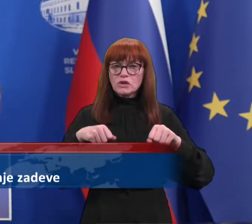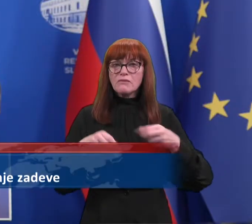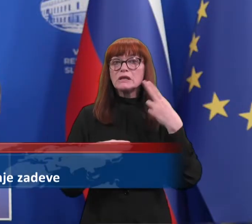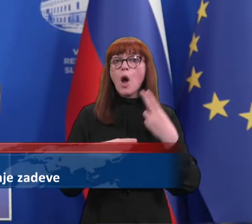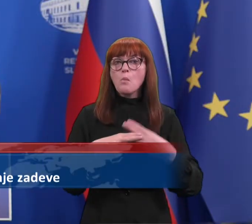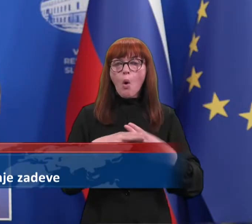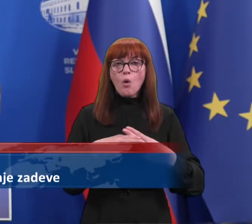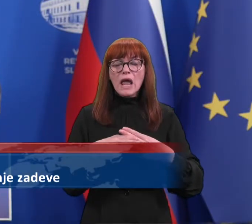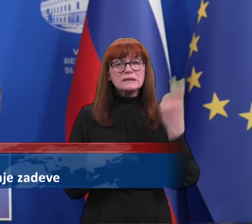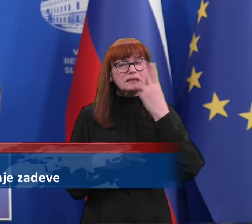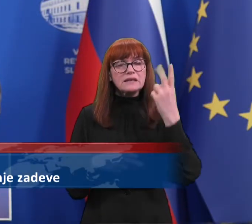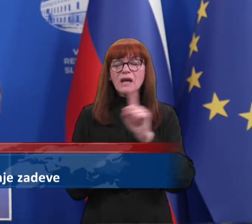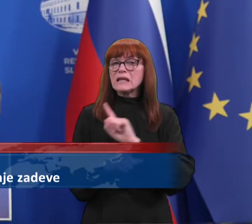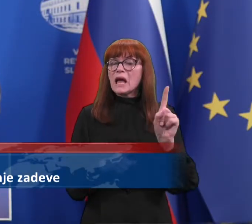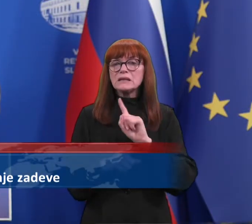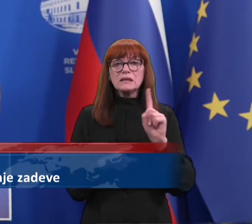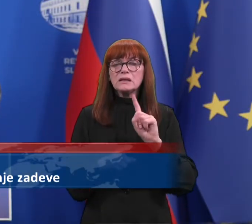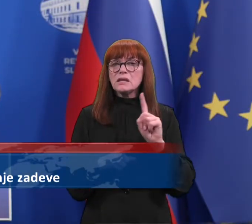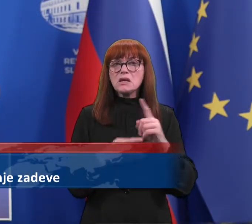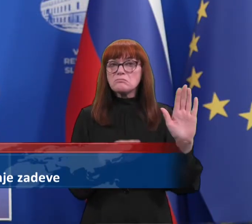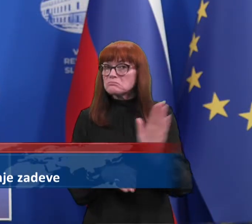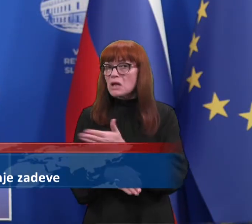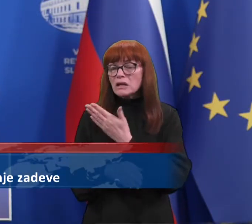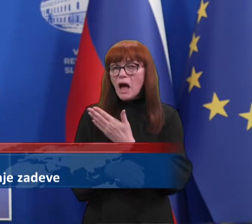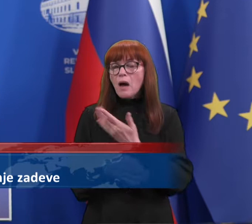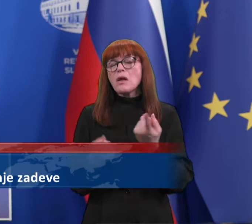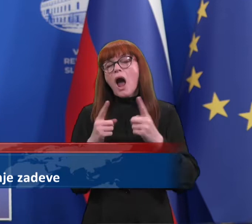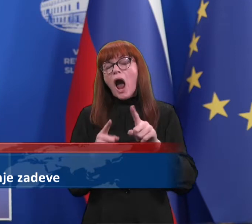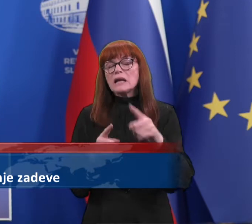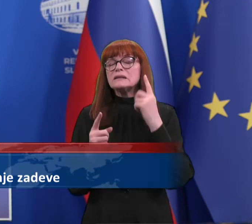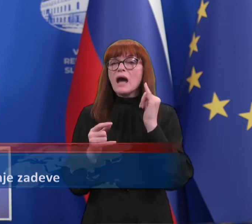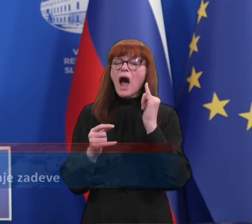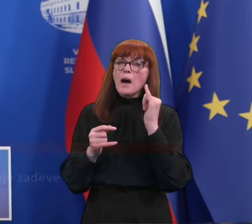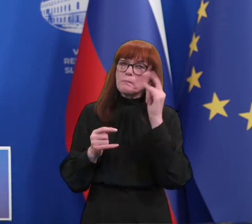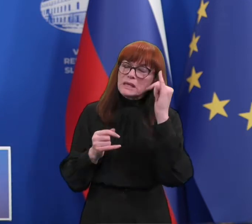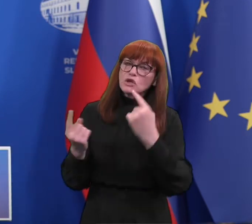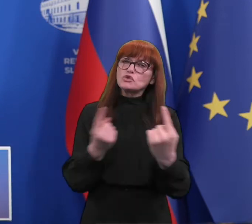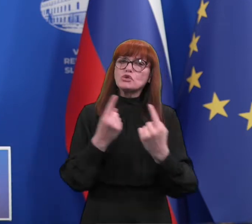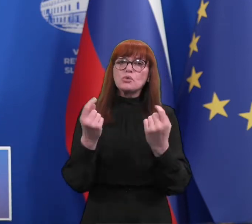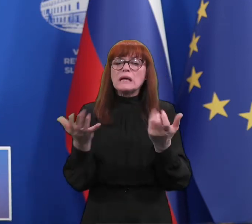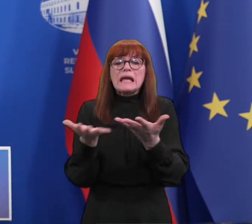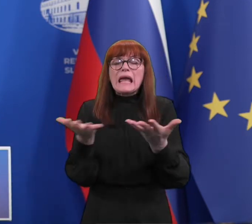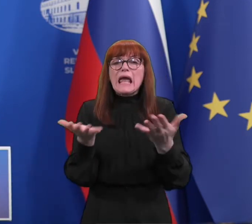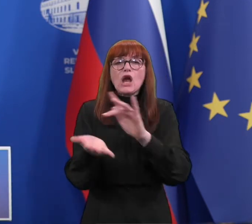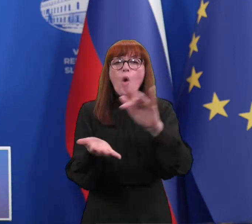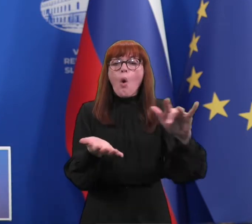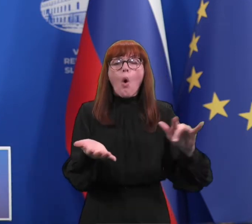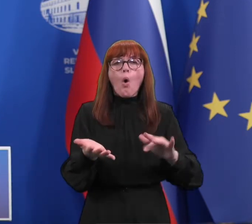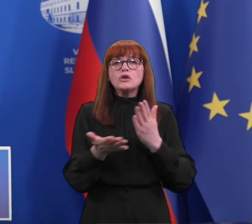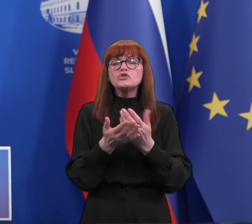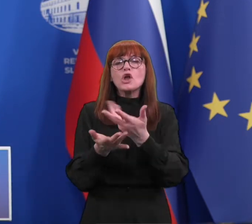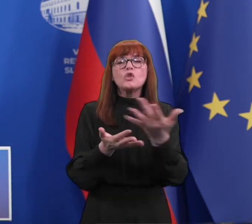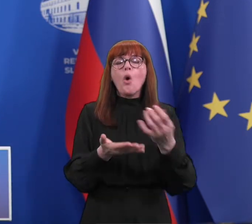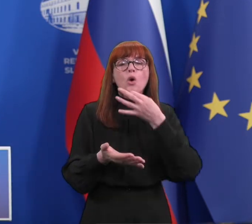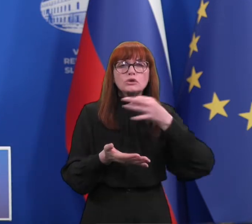Bolezen seveda ni za nami, ali pa da bi se situacija kjerkoli že toliko izboljšala,